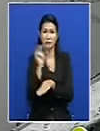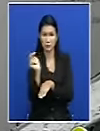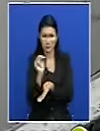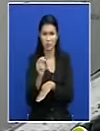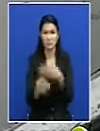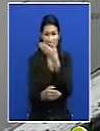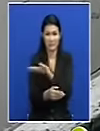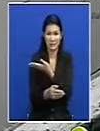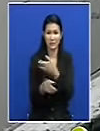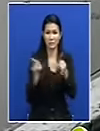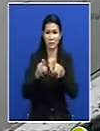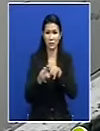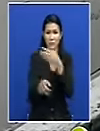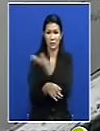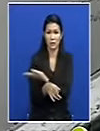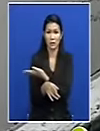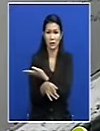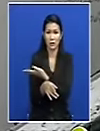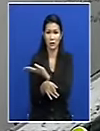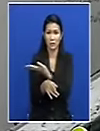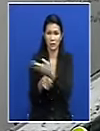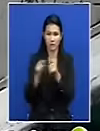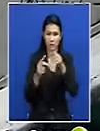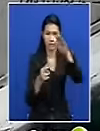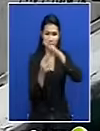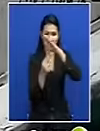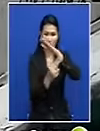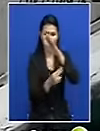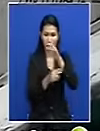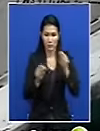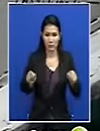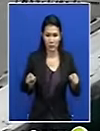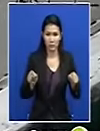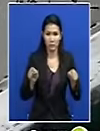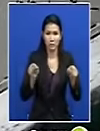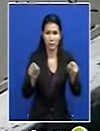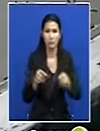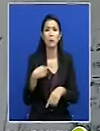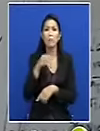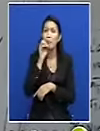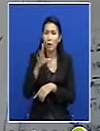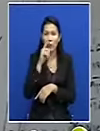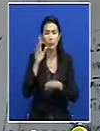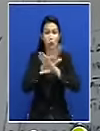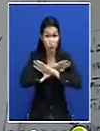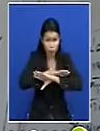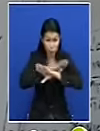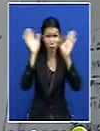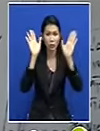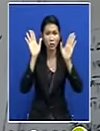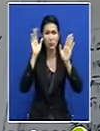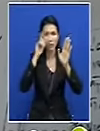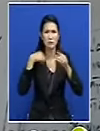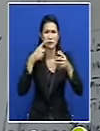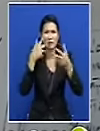ขียนเอาไว้แบบนี้นะฮะตามบริเวณทางขึ้นของสะพานลอยข้อความบอกว่าโปรดยกเลิกประชามติแตกแยก